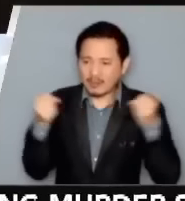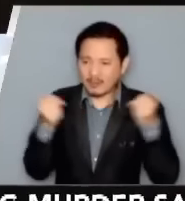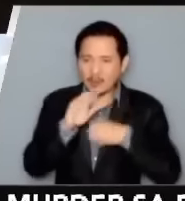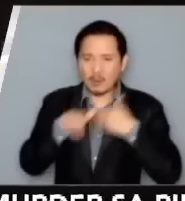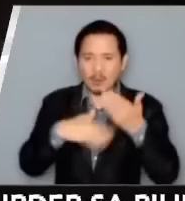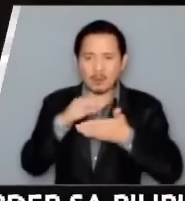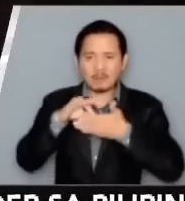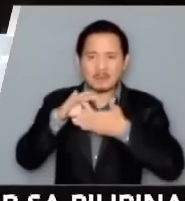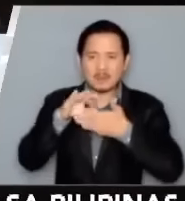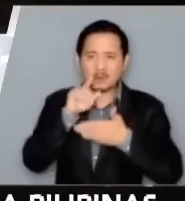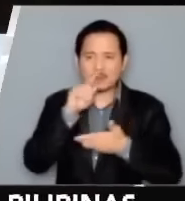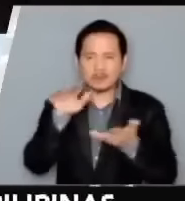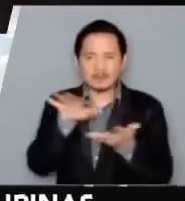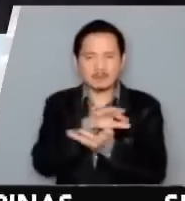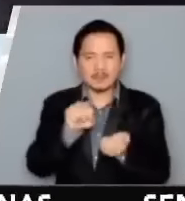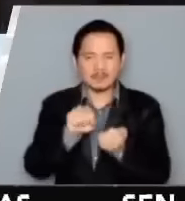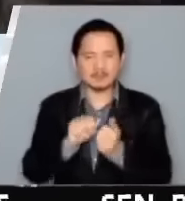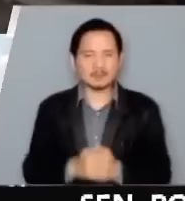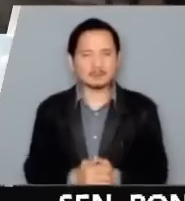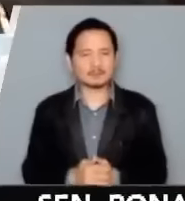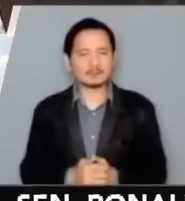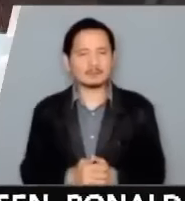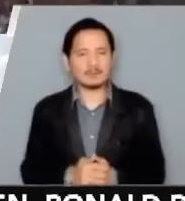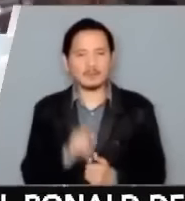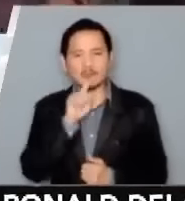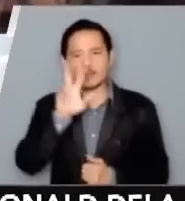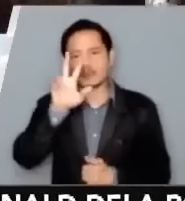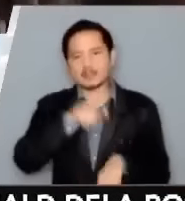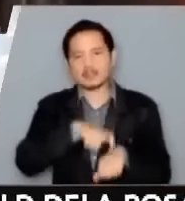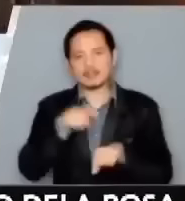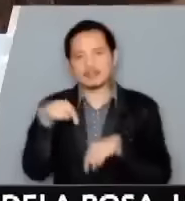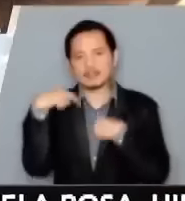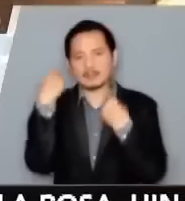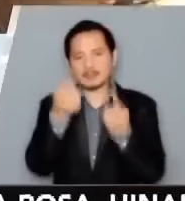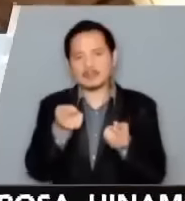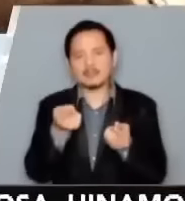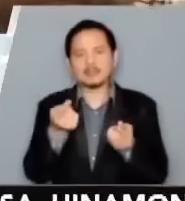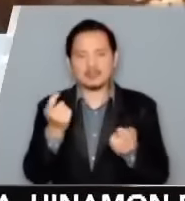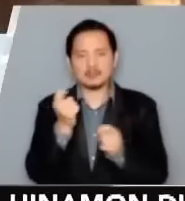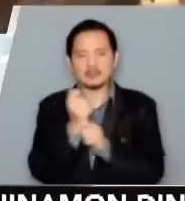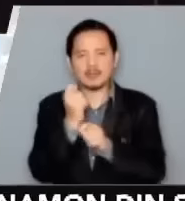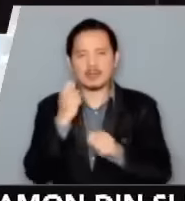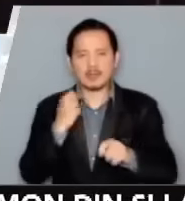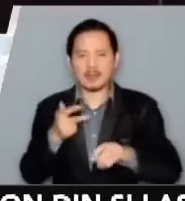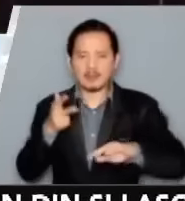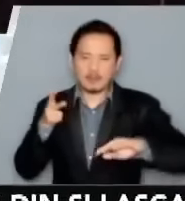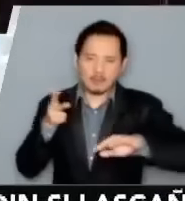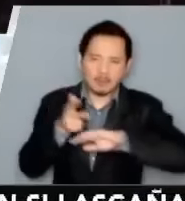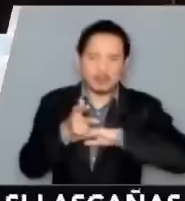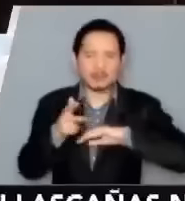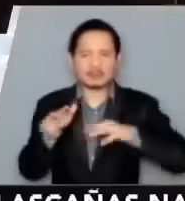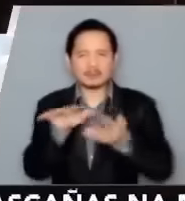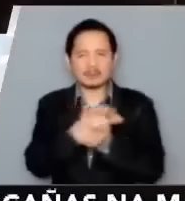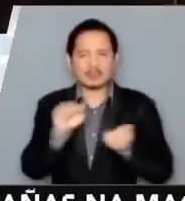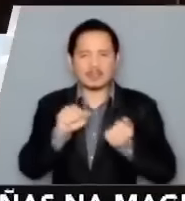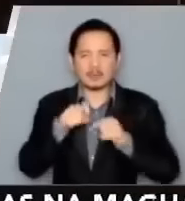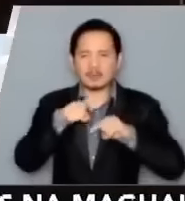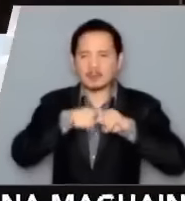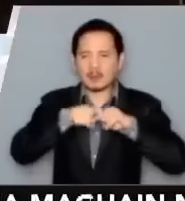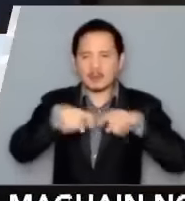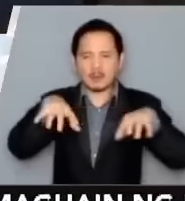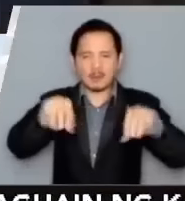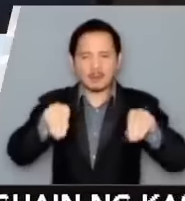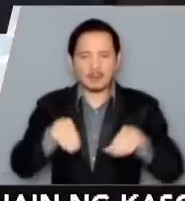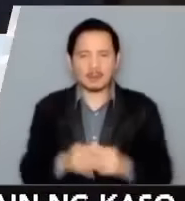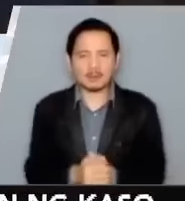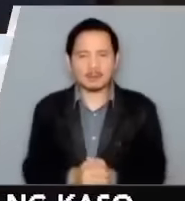mga residente ikatlong beses na simula Disyembre na may truck na sumasabit at nakakahatak sa mga kawat buong magdamag na Nagtrabaho mga